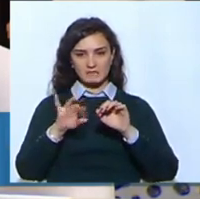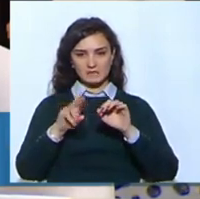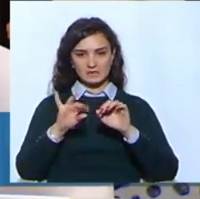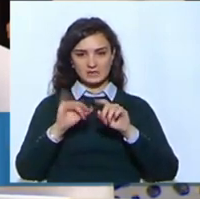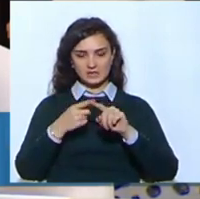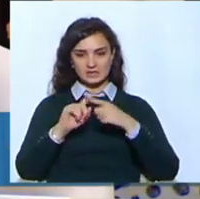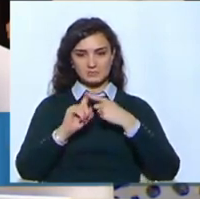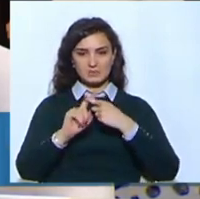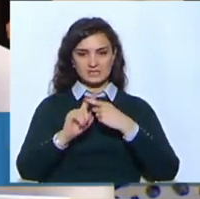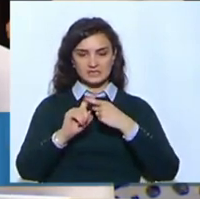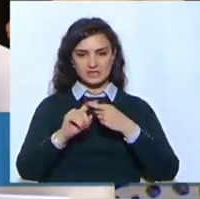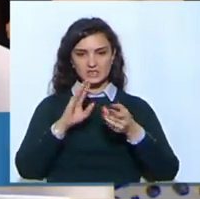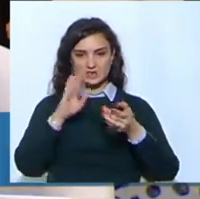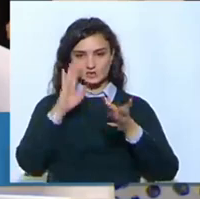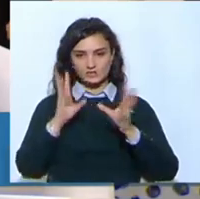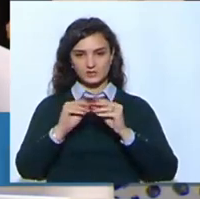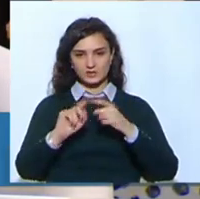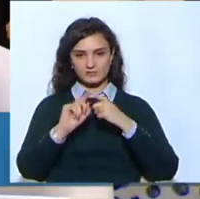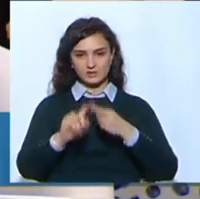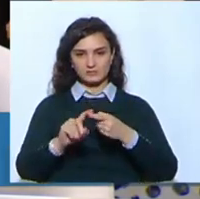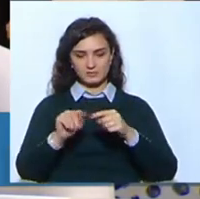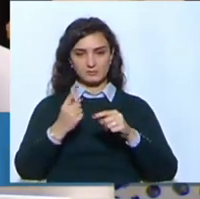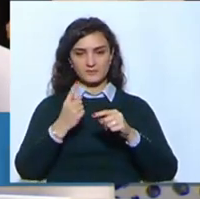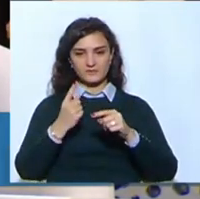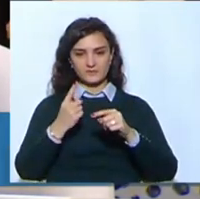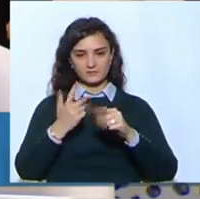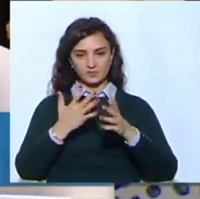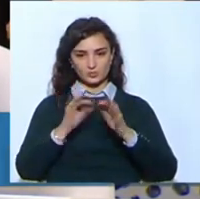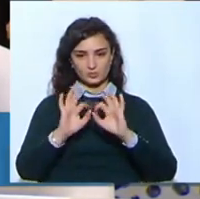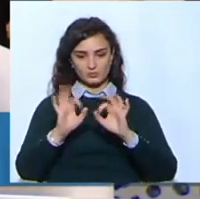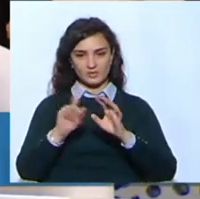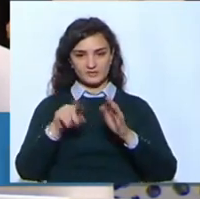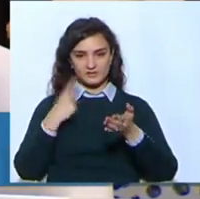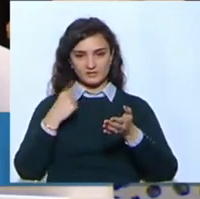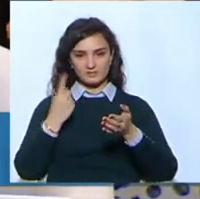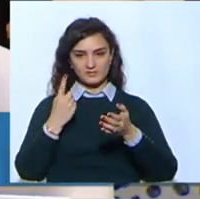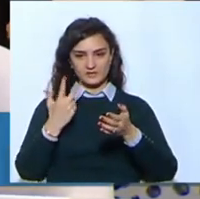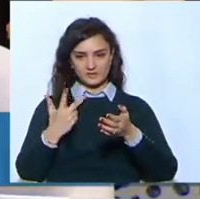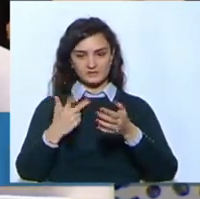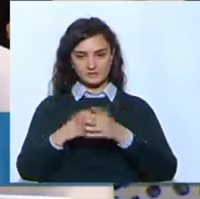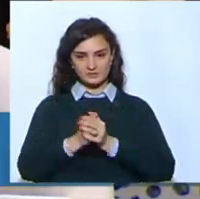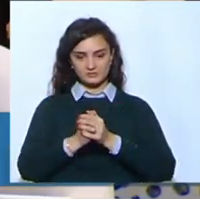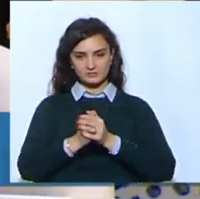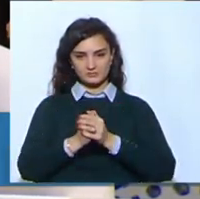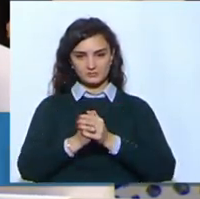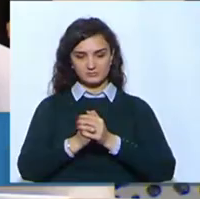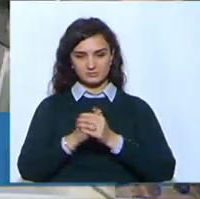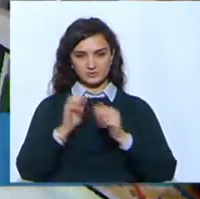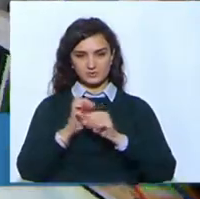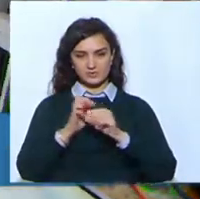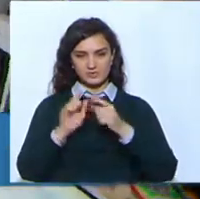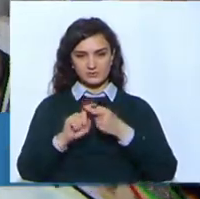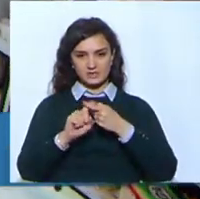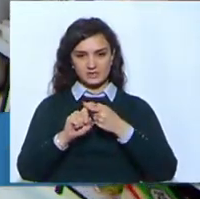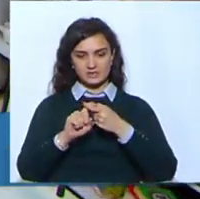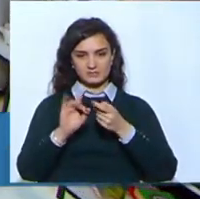არის ინფექცია, სქესობრივი გზით გადამდები ინფექცია. პირველ სამზე თუ გვაქვს საუბარი, რაც ვახსენეთ, პირველი სამი ხო? სოკოვანი